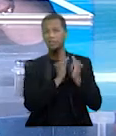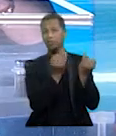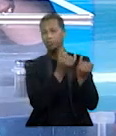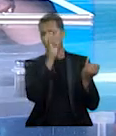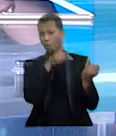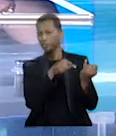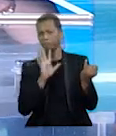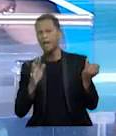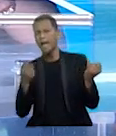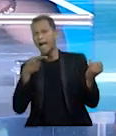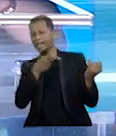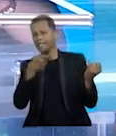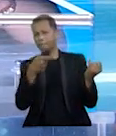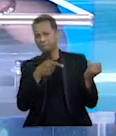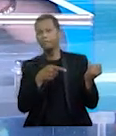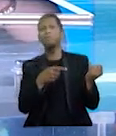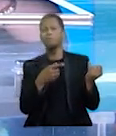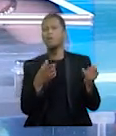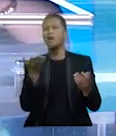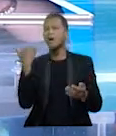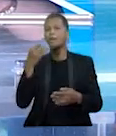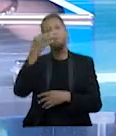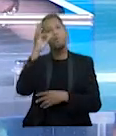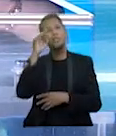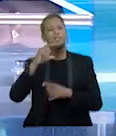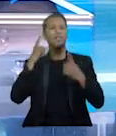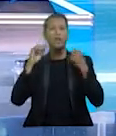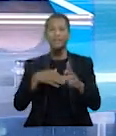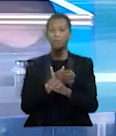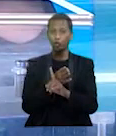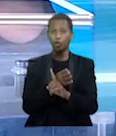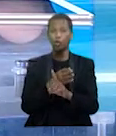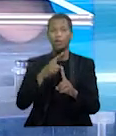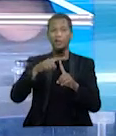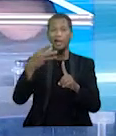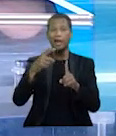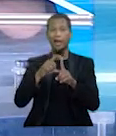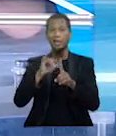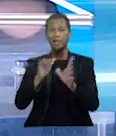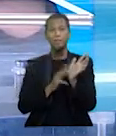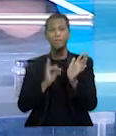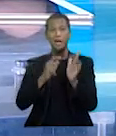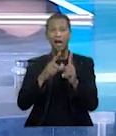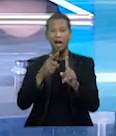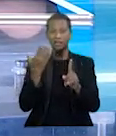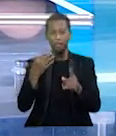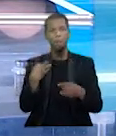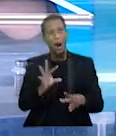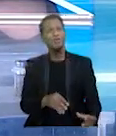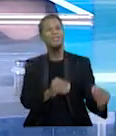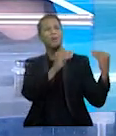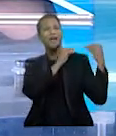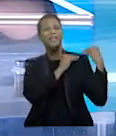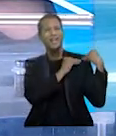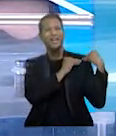pemirsa institusi Polri kembali menuai kecaman baru saja menjabat Kapolda Jawa Timur Irjen poltedi Minahasa ditangkap